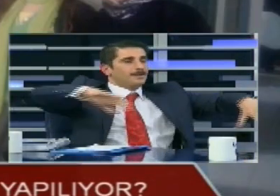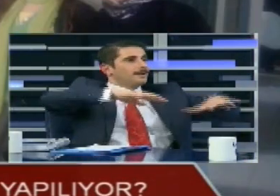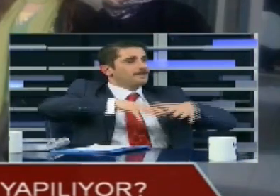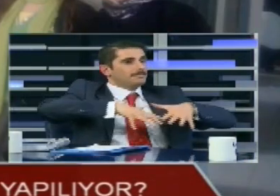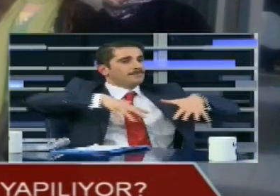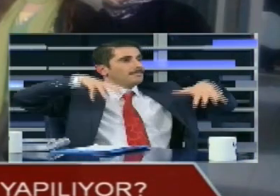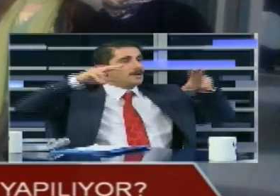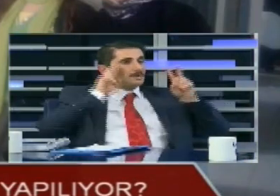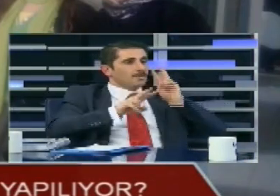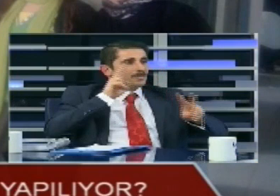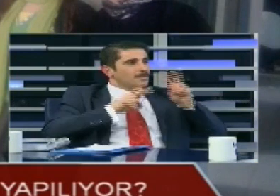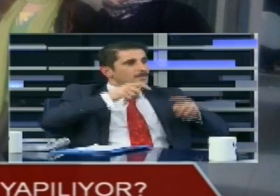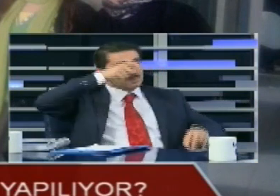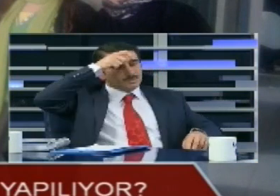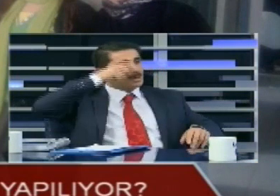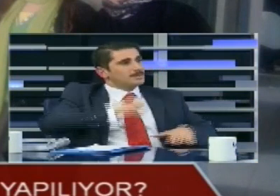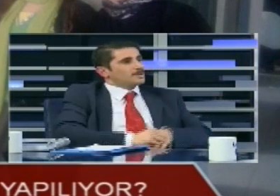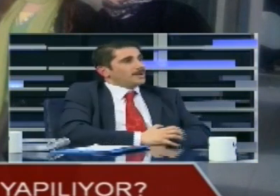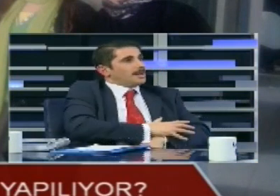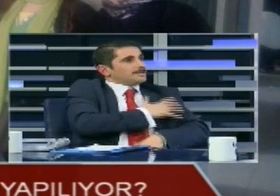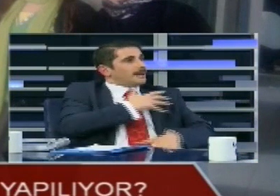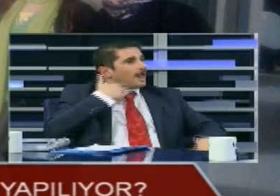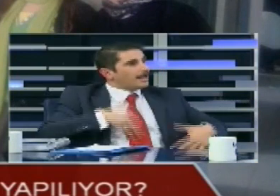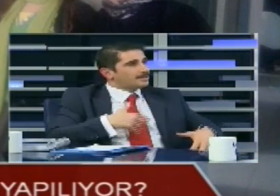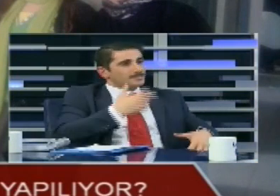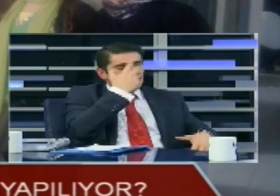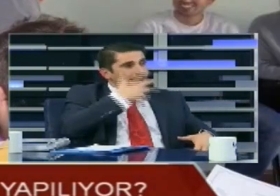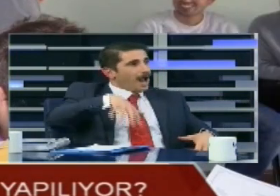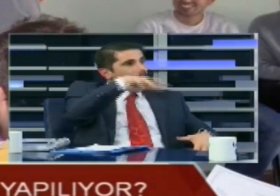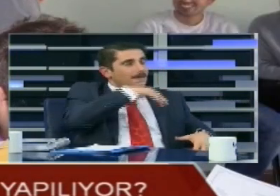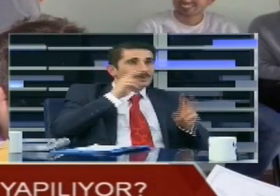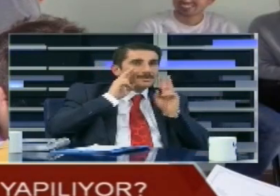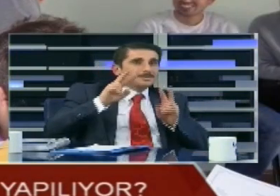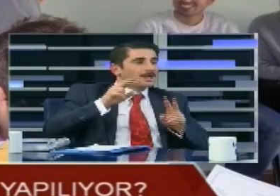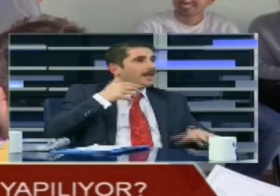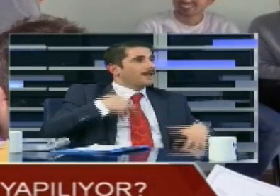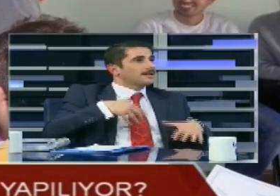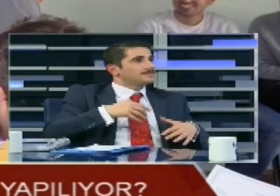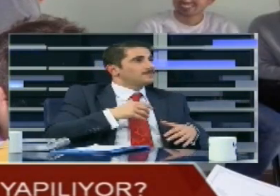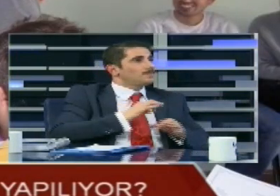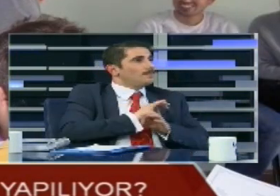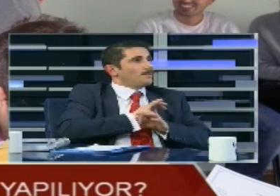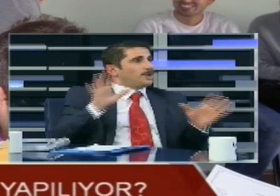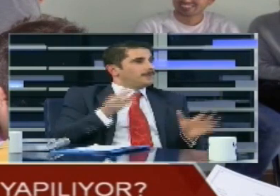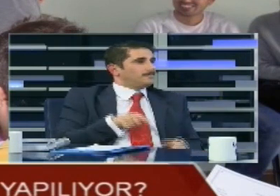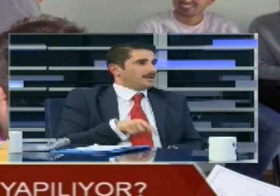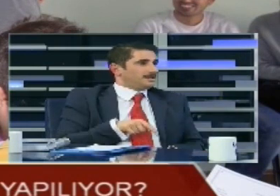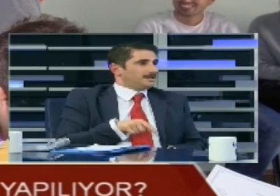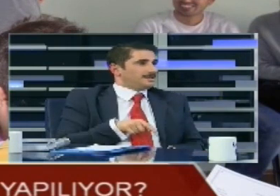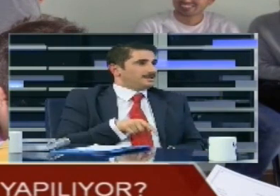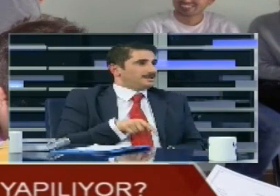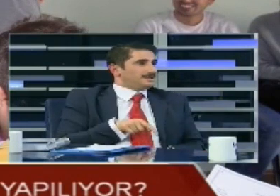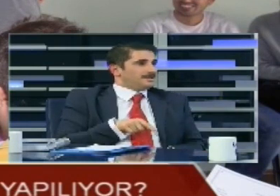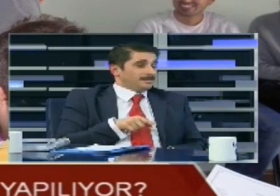gelen bireylere ihtiyacımız var. Çünkü bizlerin sıkıntısını bizlerden başka ya da işaretli tercümanlardan, KODA'lardan başka